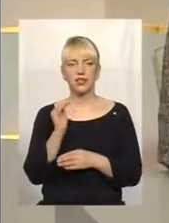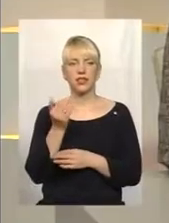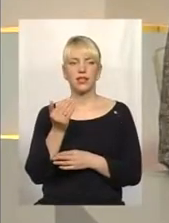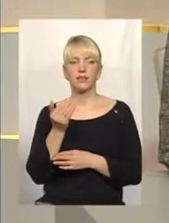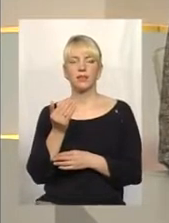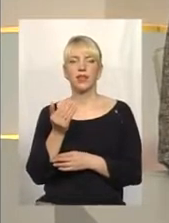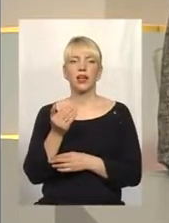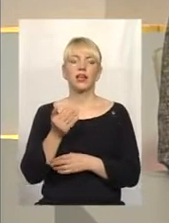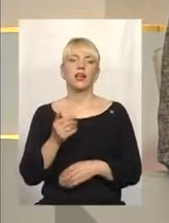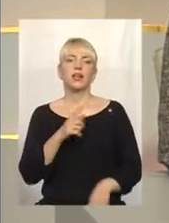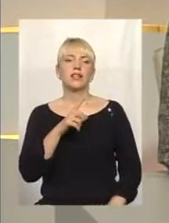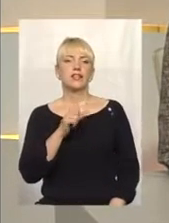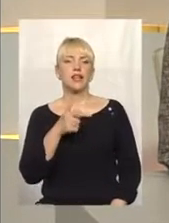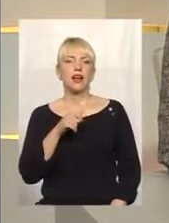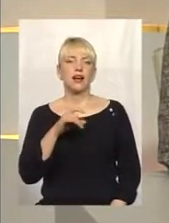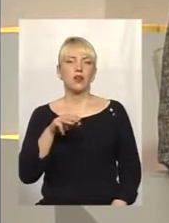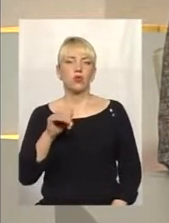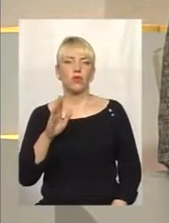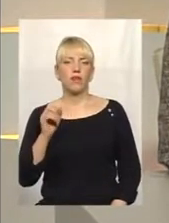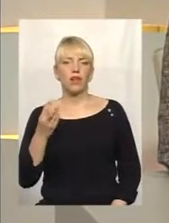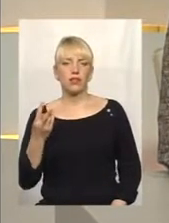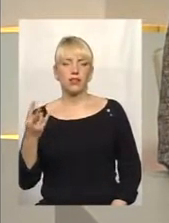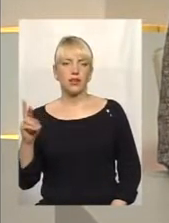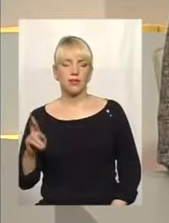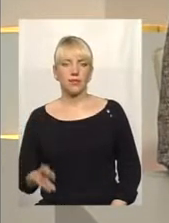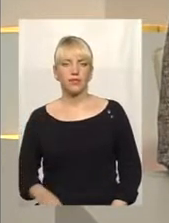гартування, як організовано воно в таборах?